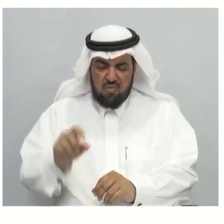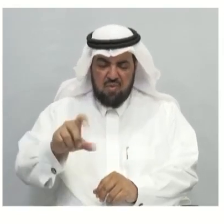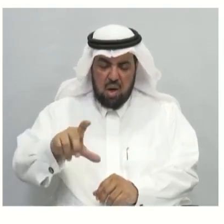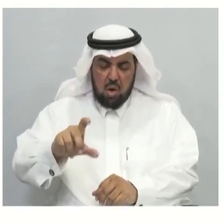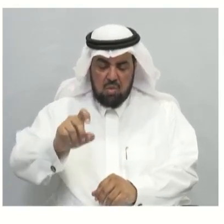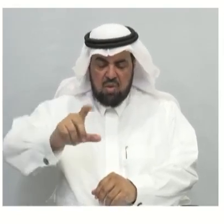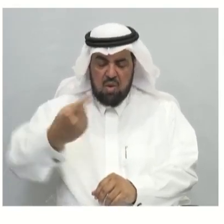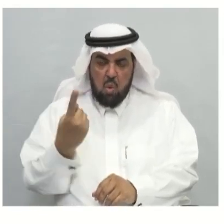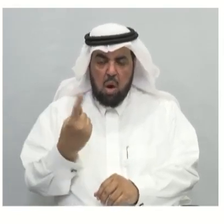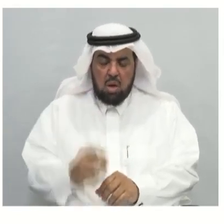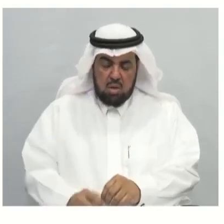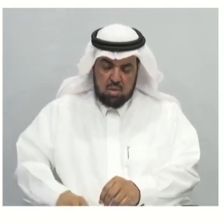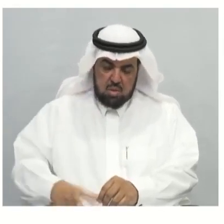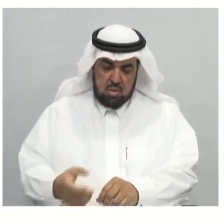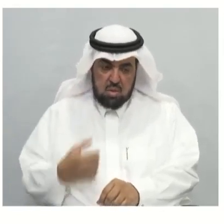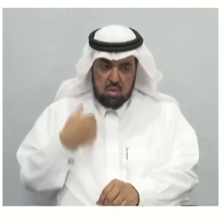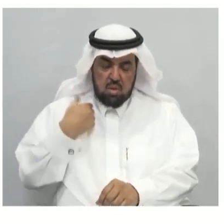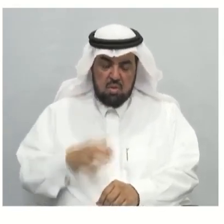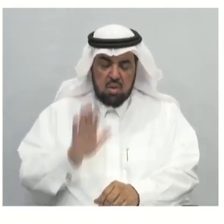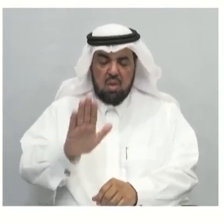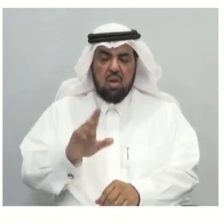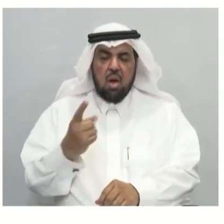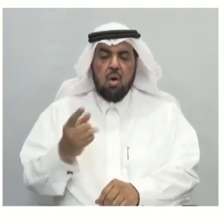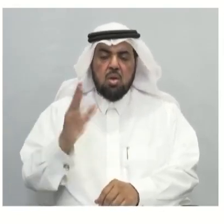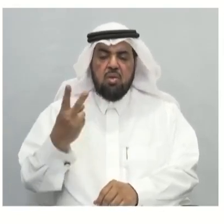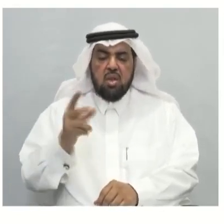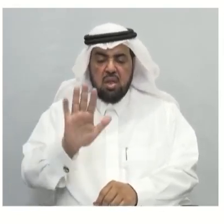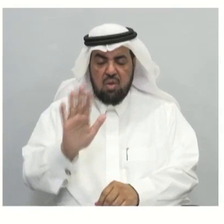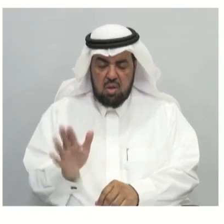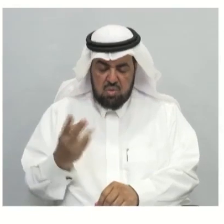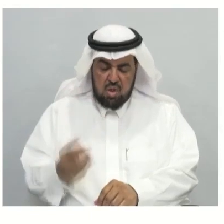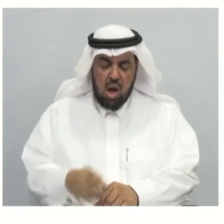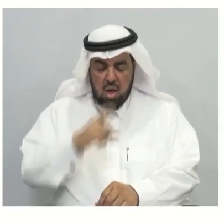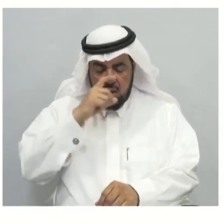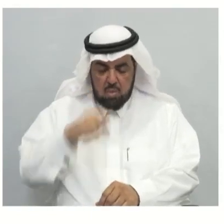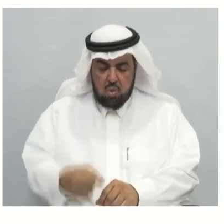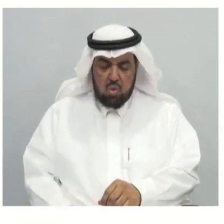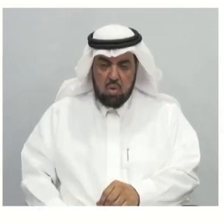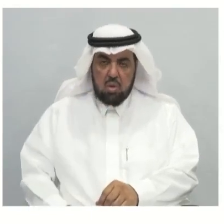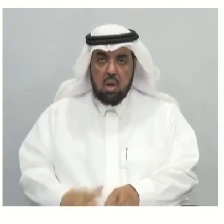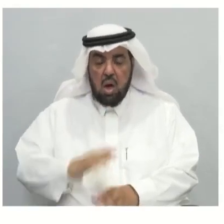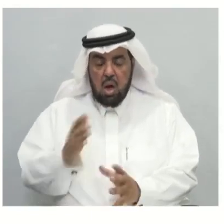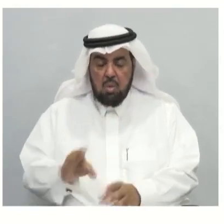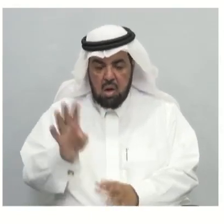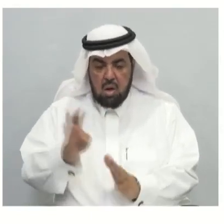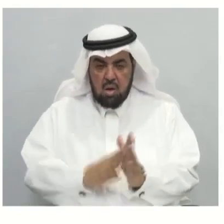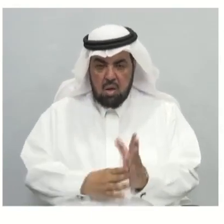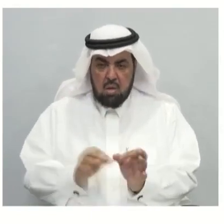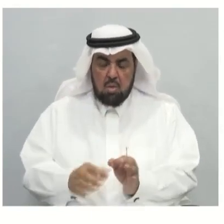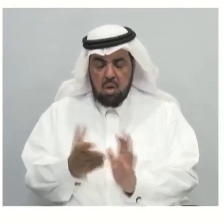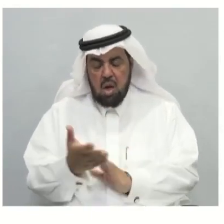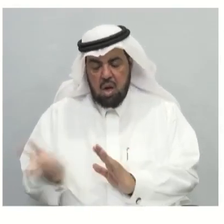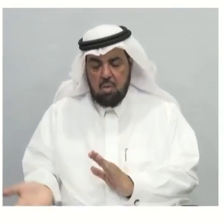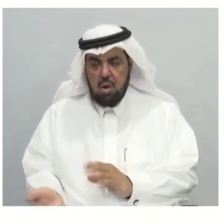وبفراقك الاعمال غالبا تاتي في صفحه او صفحتين فيجب ان تكون او يكون كامل النص مضبوط الى